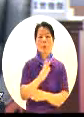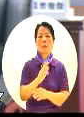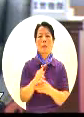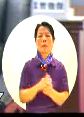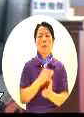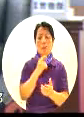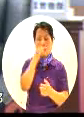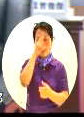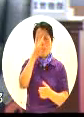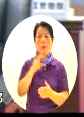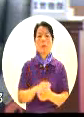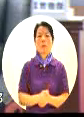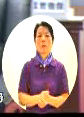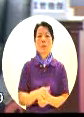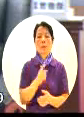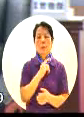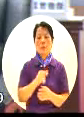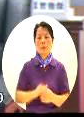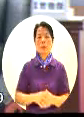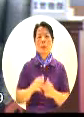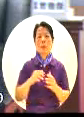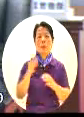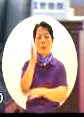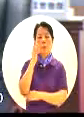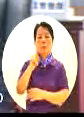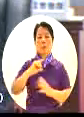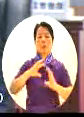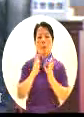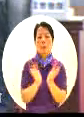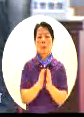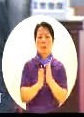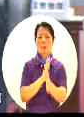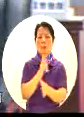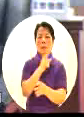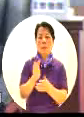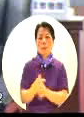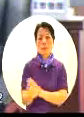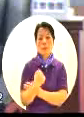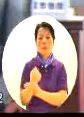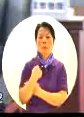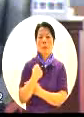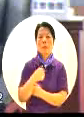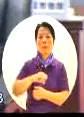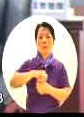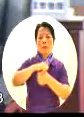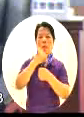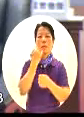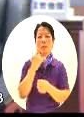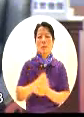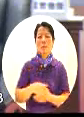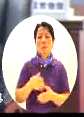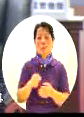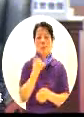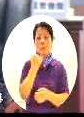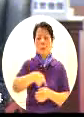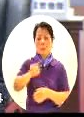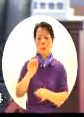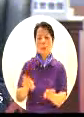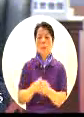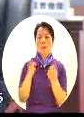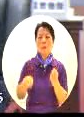啊，希望讲我们事务团队哈能够加把劲了哈啊，也当来开辟一